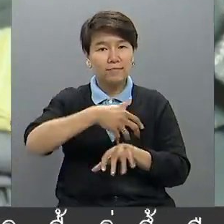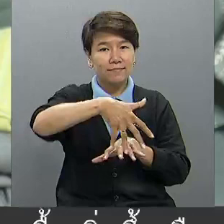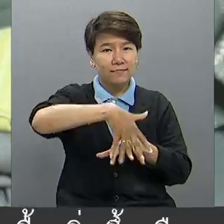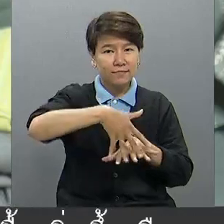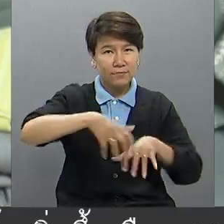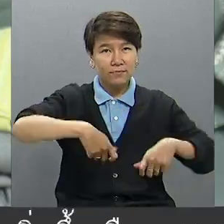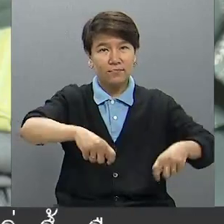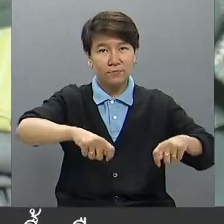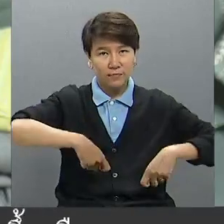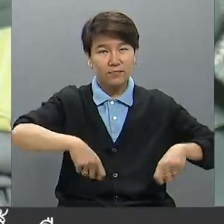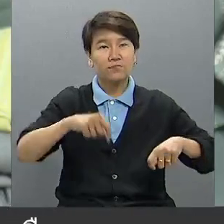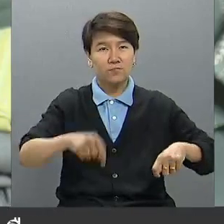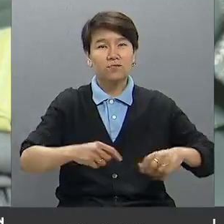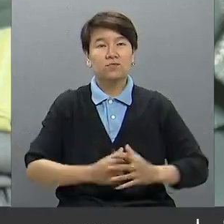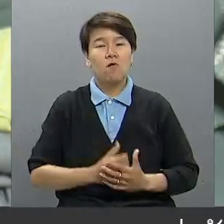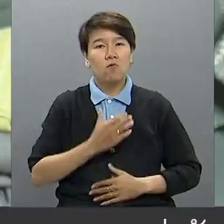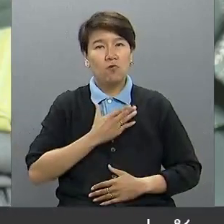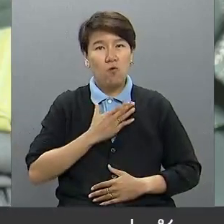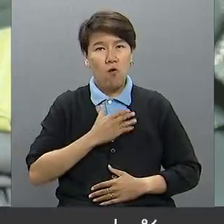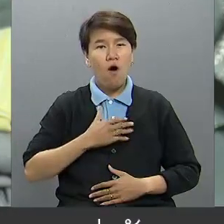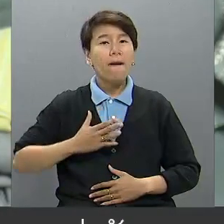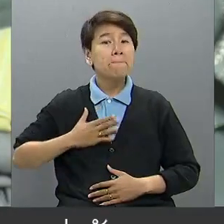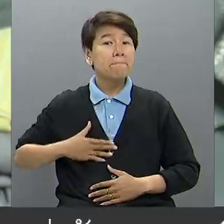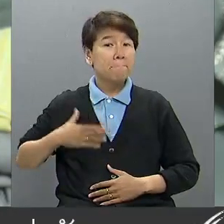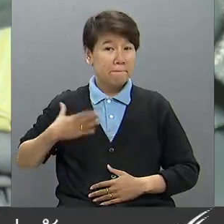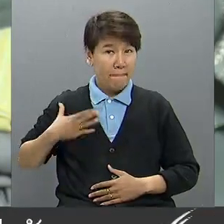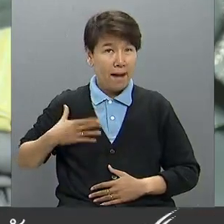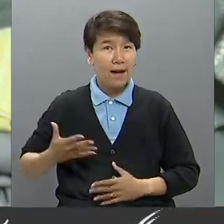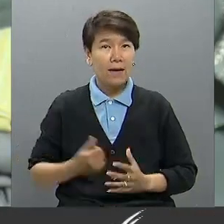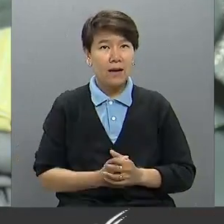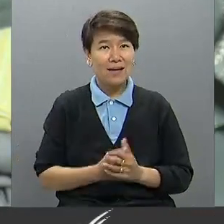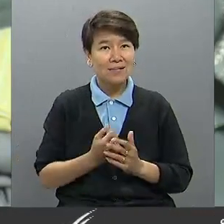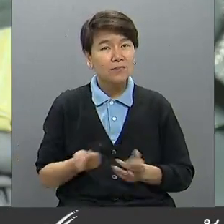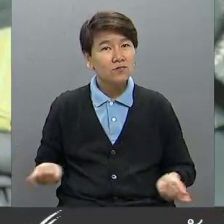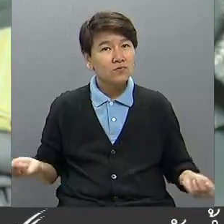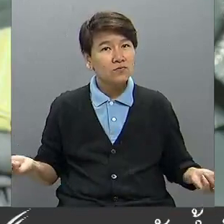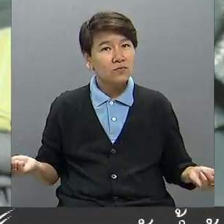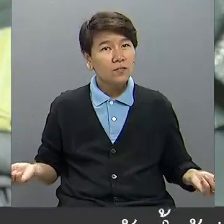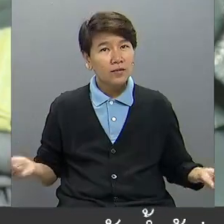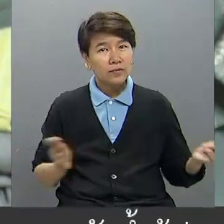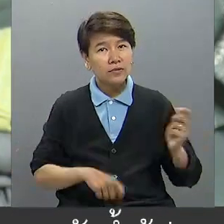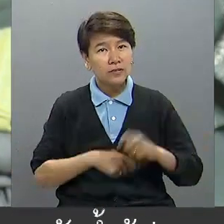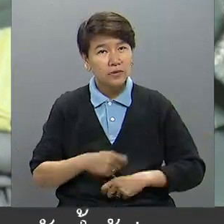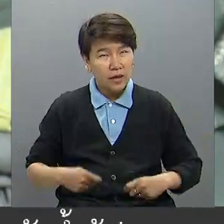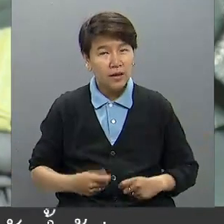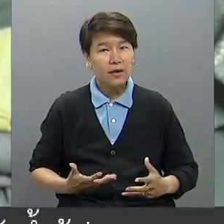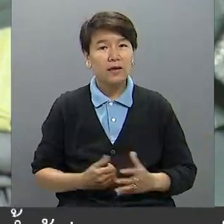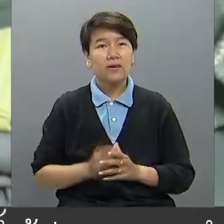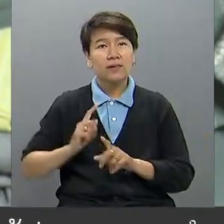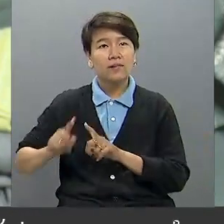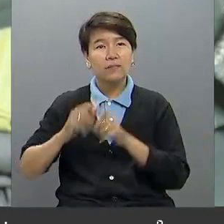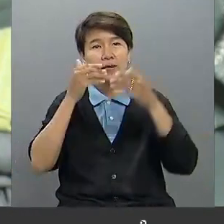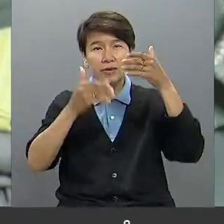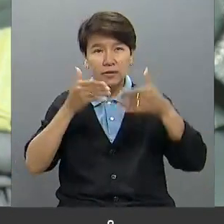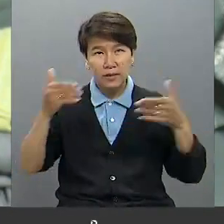งค่ะผ้าต่างๆเหล่านี้เรามักจะใส่นิยมใส่ในงานต่างๆเนาะงานต่างๆแล้วเช่นง